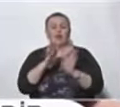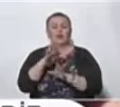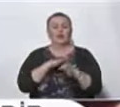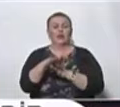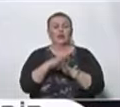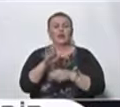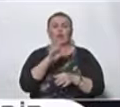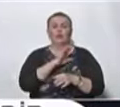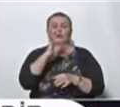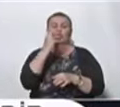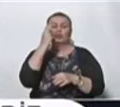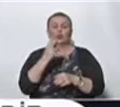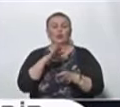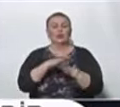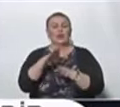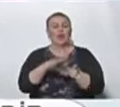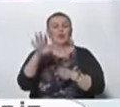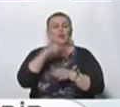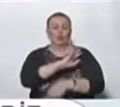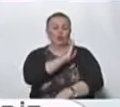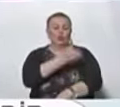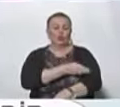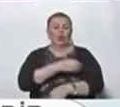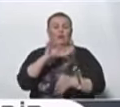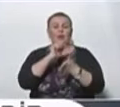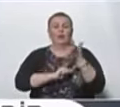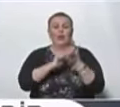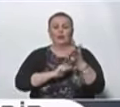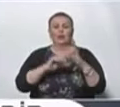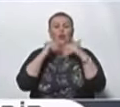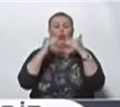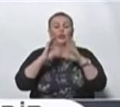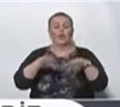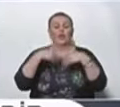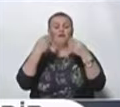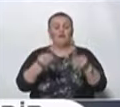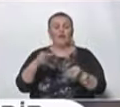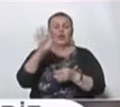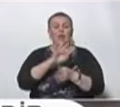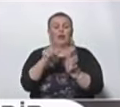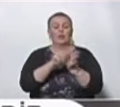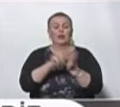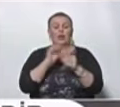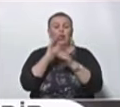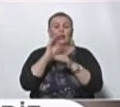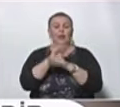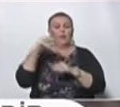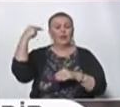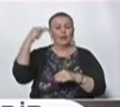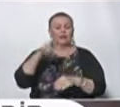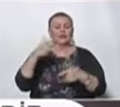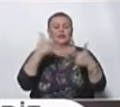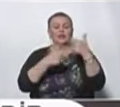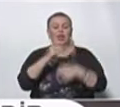edilir. Sosial təminatların gücləndirilməsi məqsədi ilə müntəzəm olaraq onlara verilən müavinətlər artırılır. Prezident Silahlı